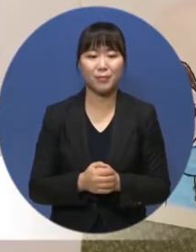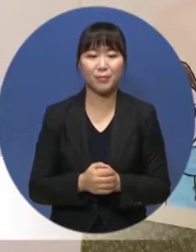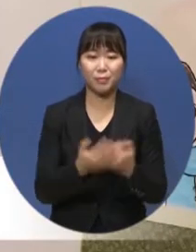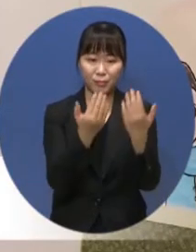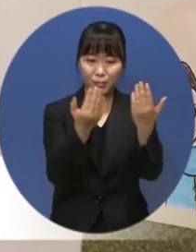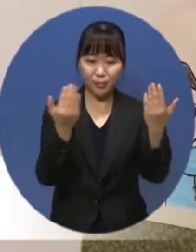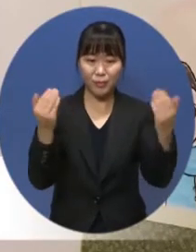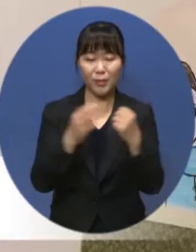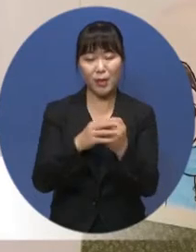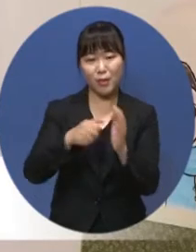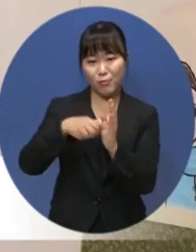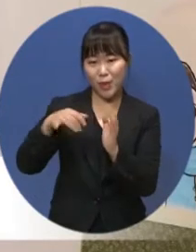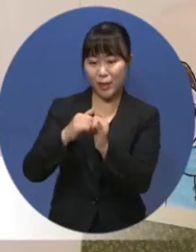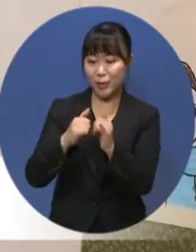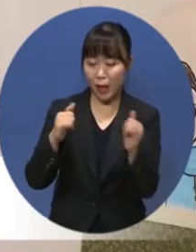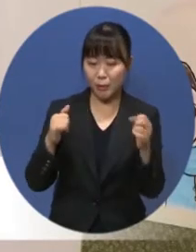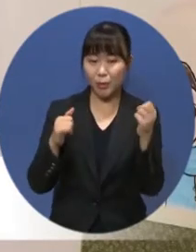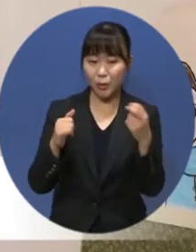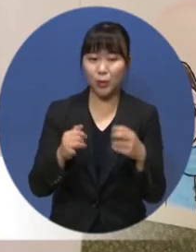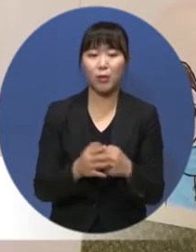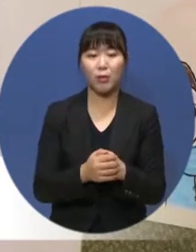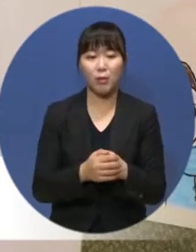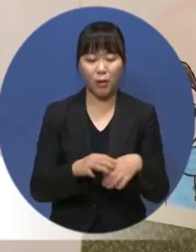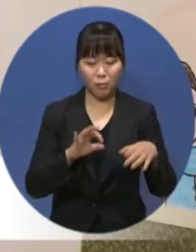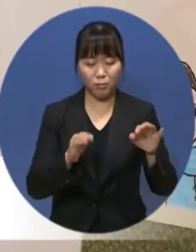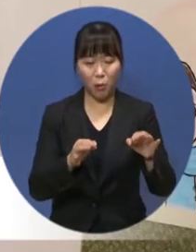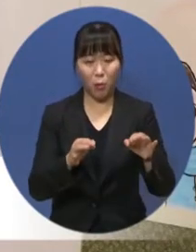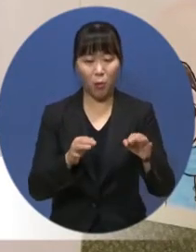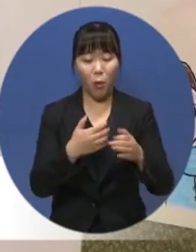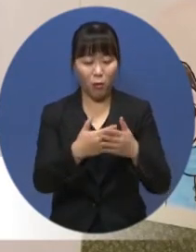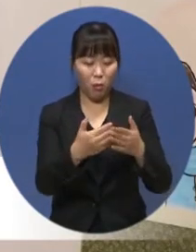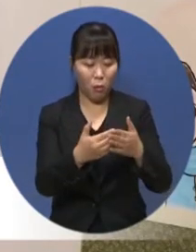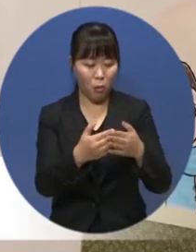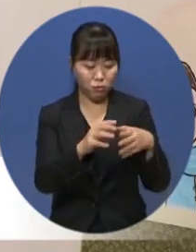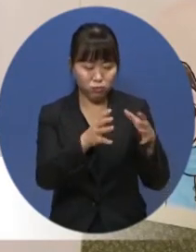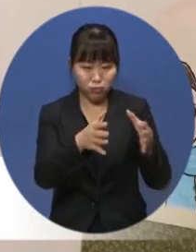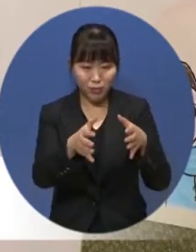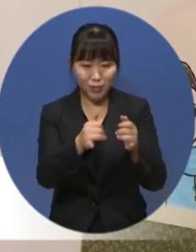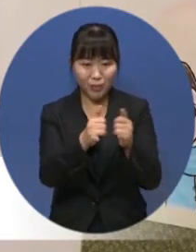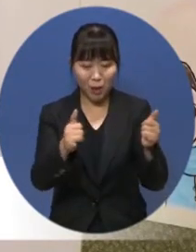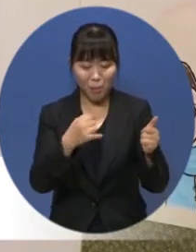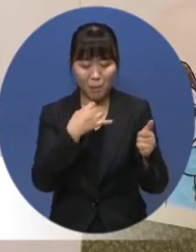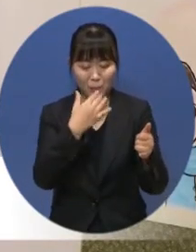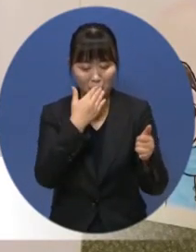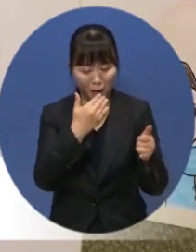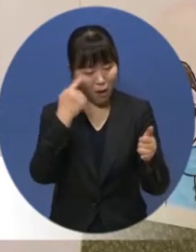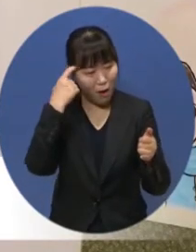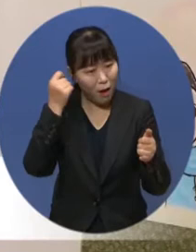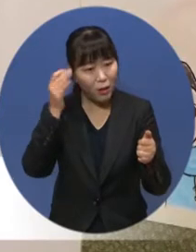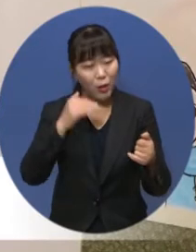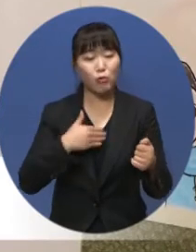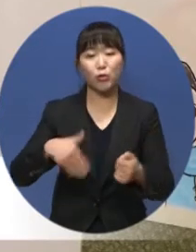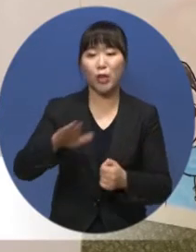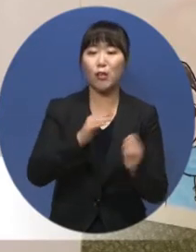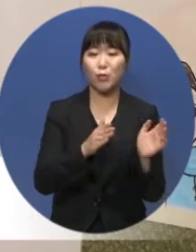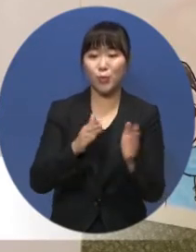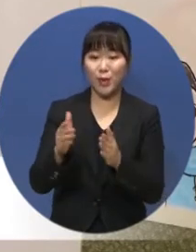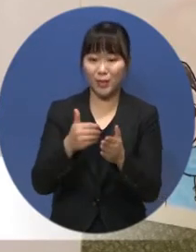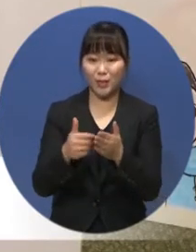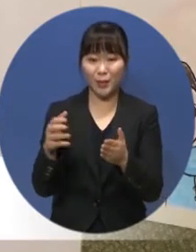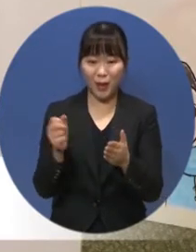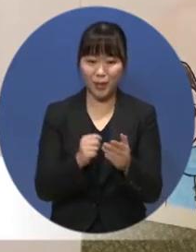전시회는 유명한 사람들이나 프로 작가들만 하는 것으로 알고 있었는데, 우리들이 준비한